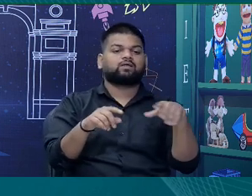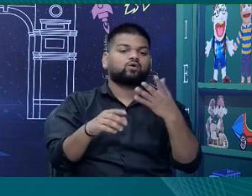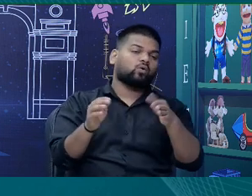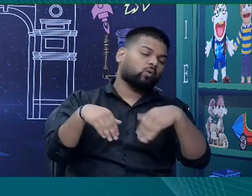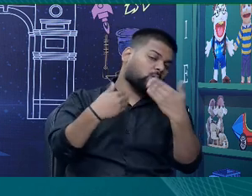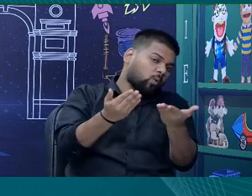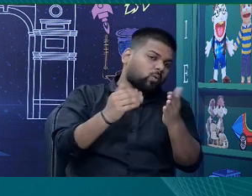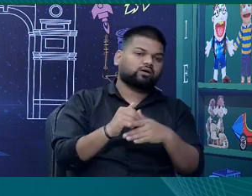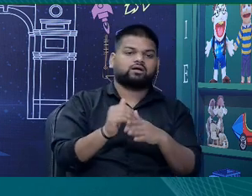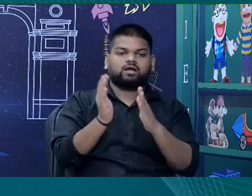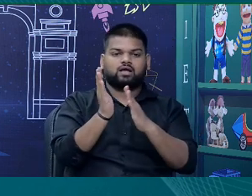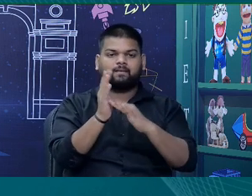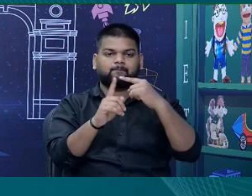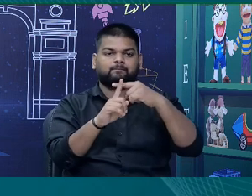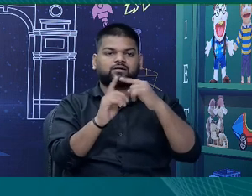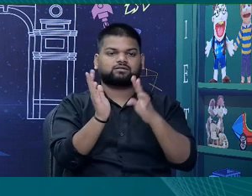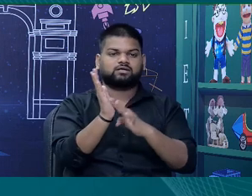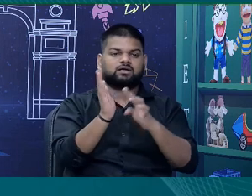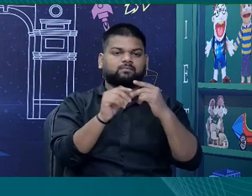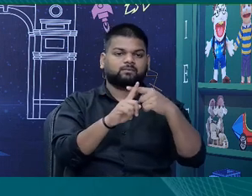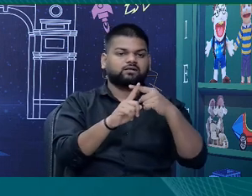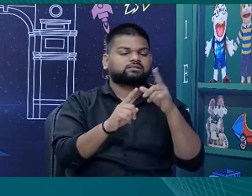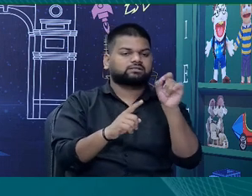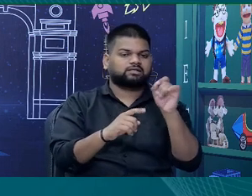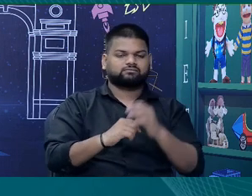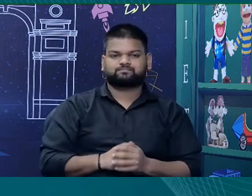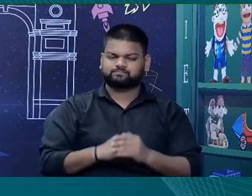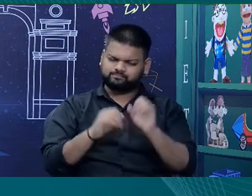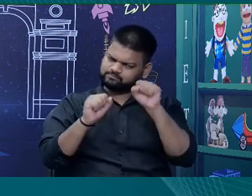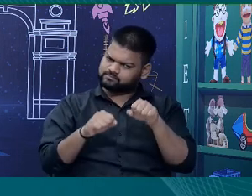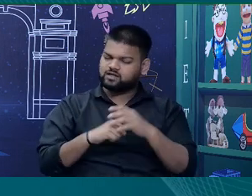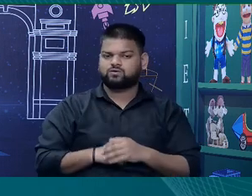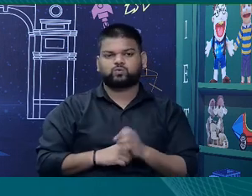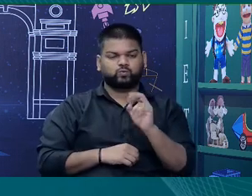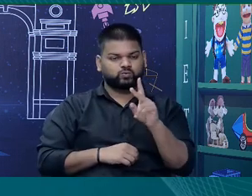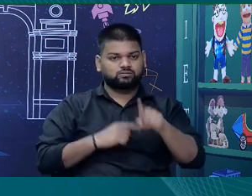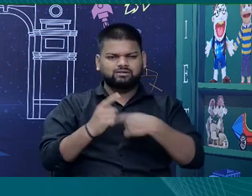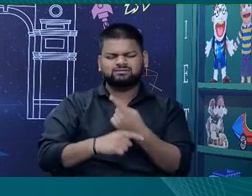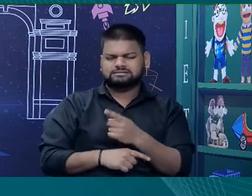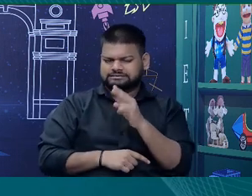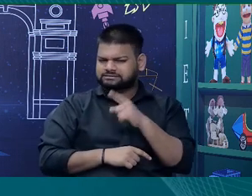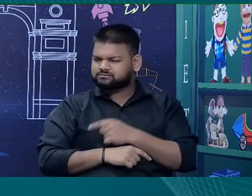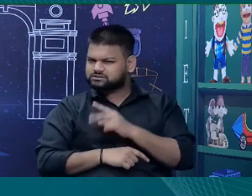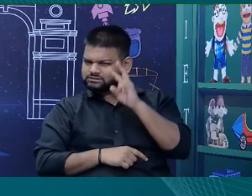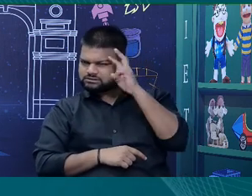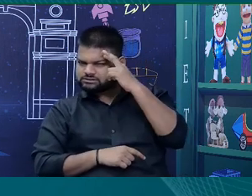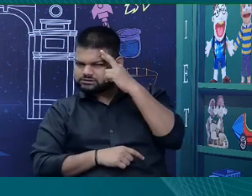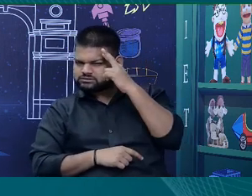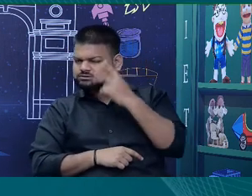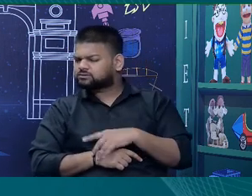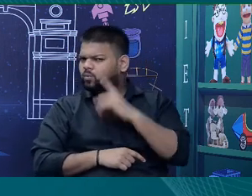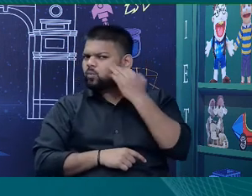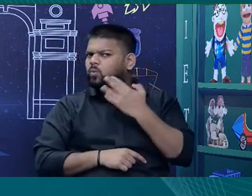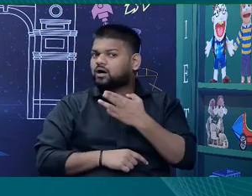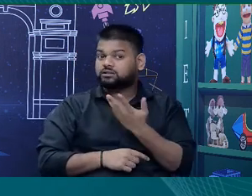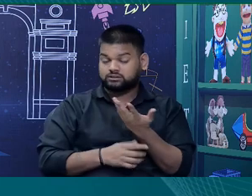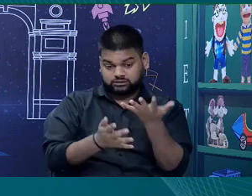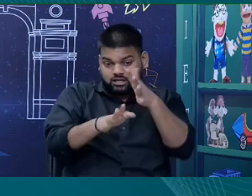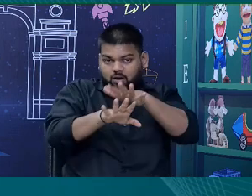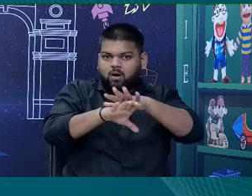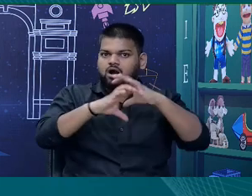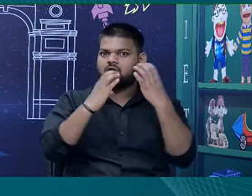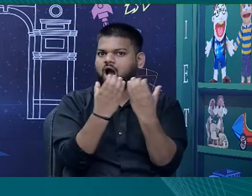ओके तो सर अगला जो प्रश्न में मेरी जहां में ए रहा है क्योंकि हम लोग इंक्लूसिव क्लासरूम में बैठ के बातें करेंगे इंक्लूसिव